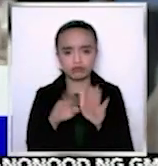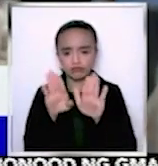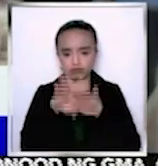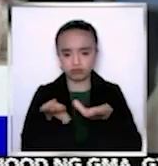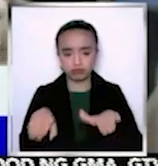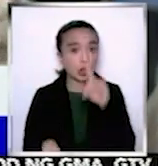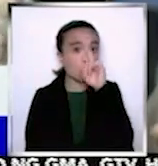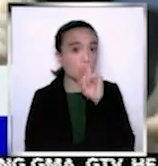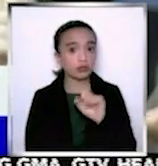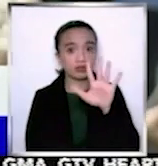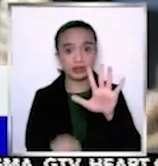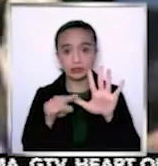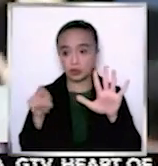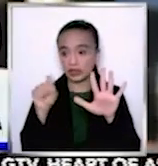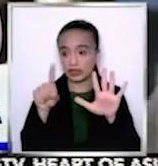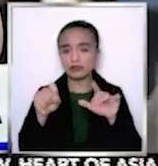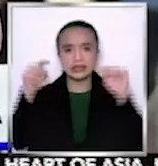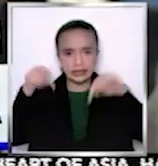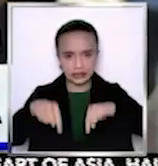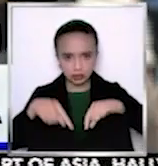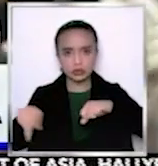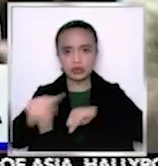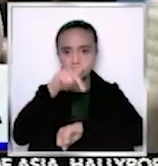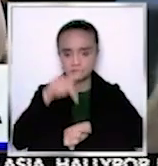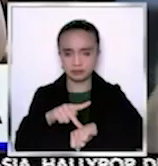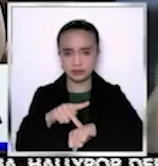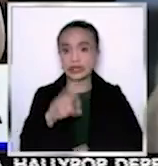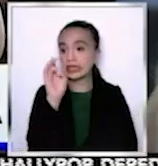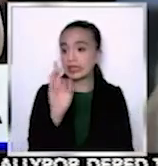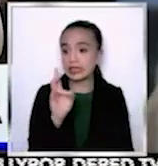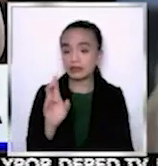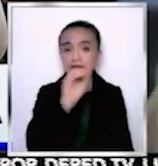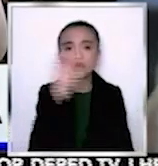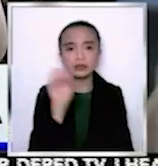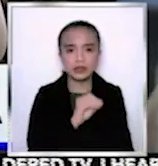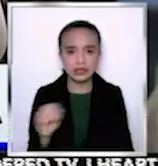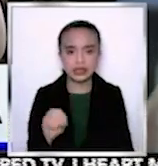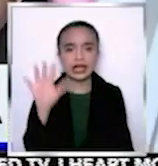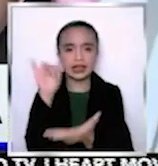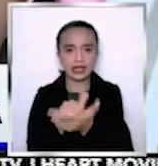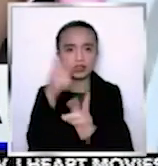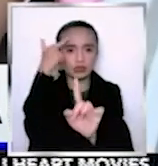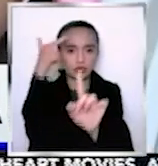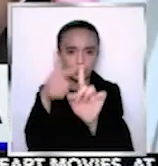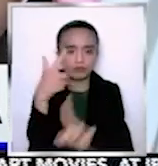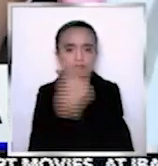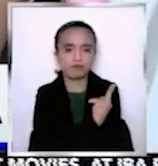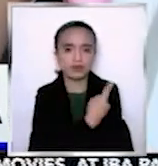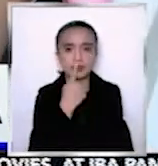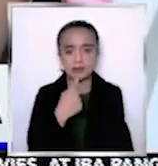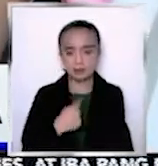years old sa Pilipinas. 70% muna nito ang target mabakunahan ayon sa DOH.